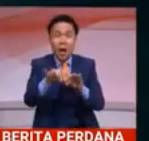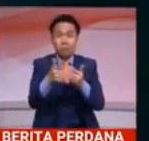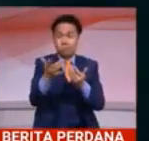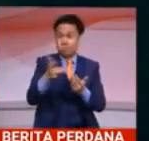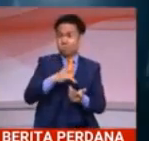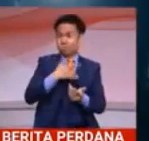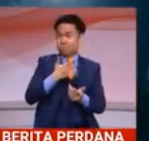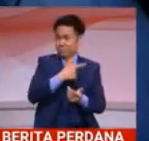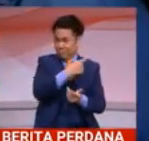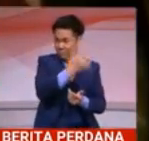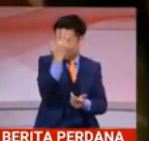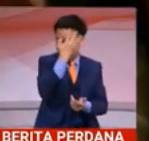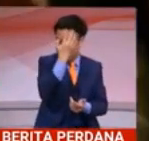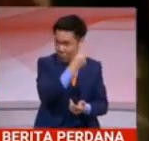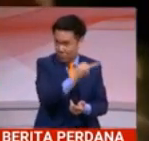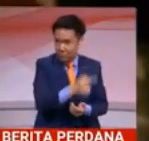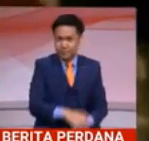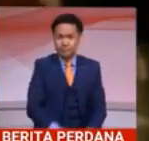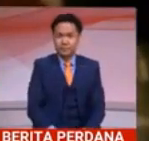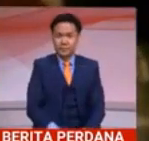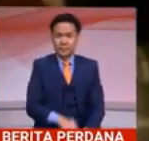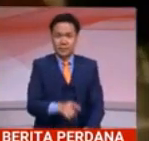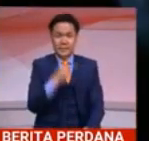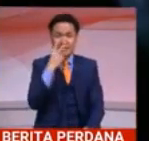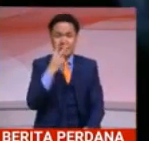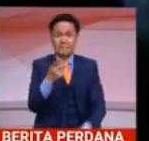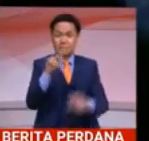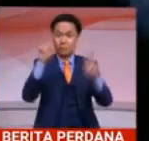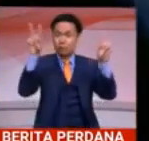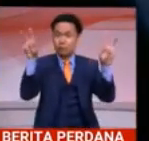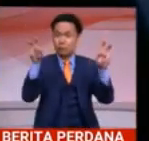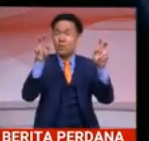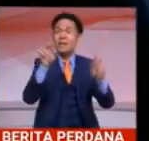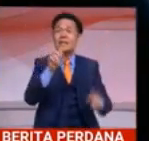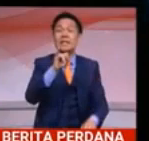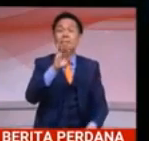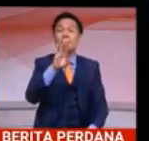September lalu. Kalau Pak Ayu balik lagi untuk balas dendam.